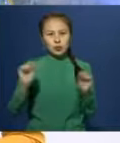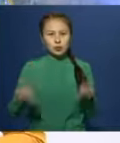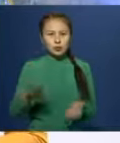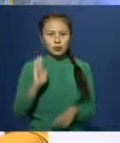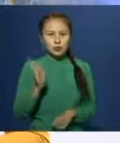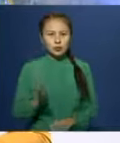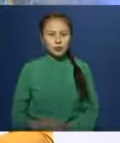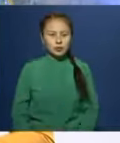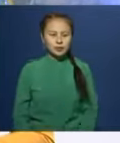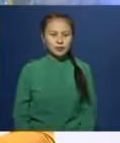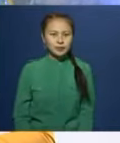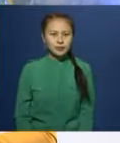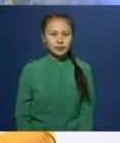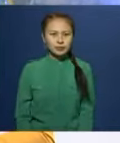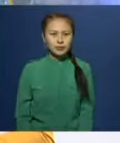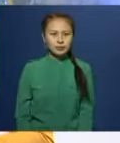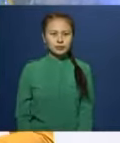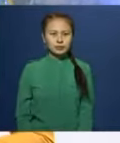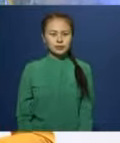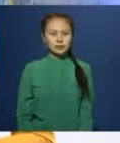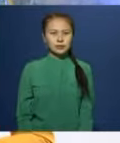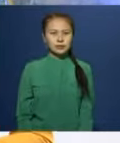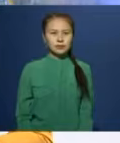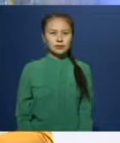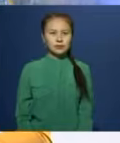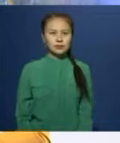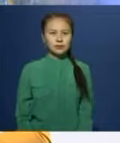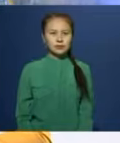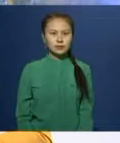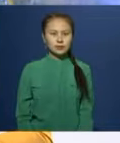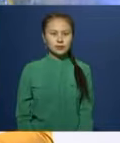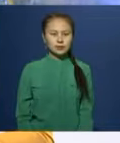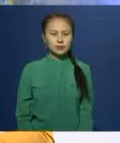Мөлдір Доспаева, Берік Ақтан, Юрий Тё, президент телерадио кешенінің көмегімен Жезқазғаннан.